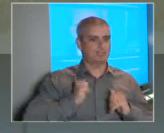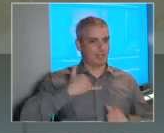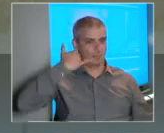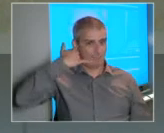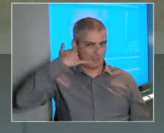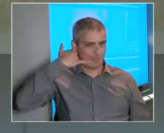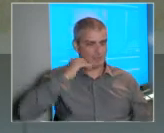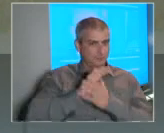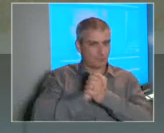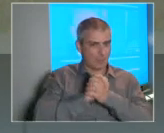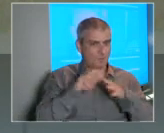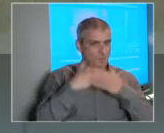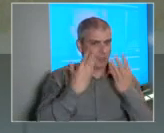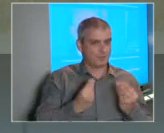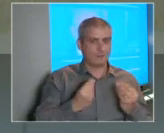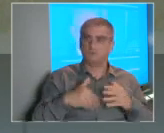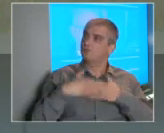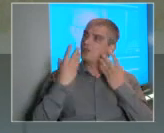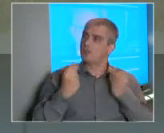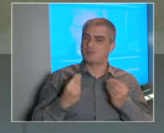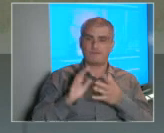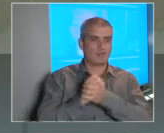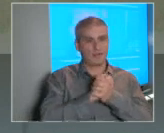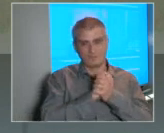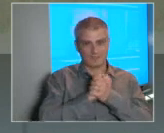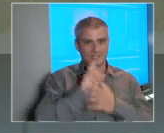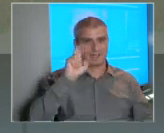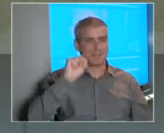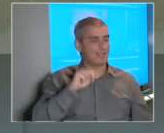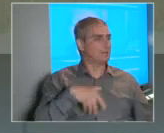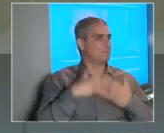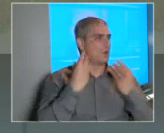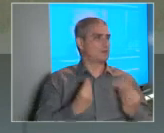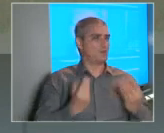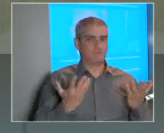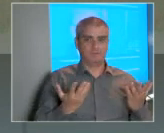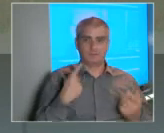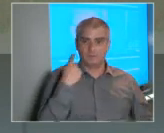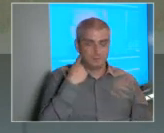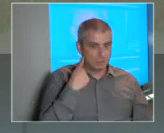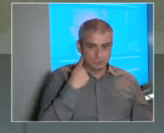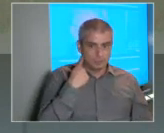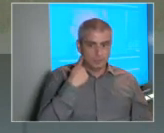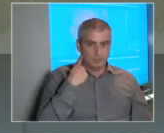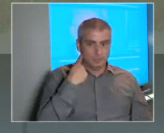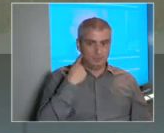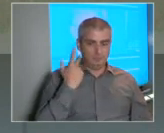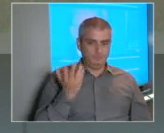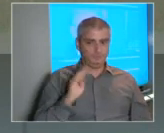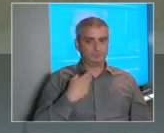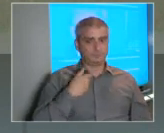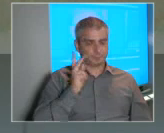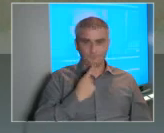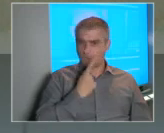הטלפון. שלום, בוקר טוב. בוקר טוב, חברי עידן. בוקר טוב, חברי. תשמע, האם אנחנו